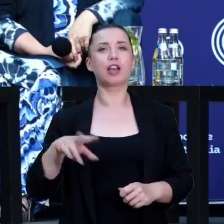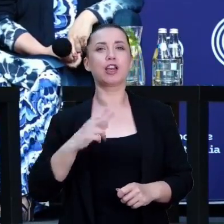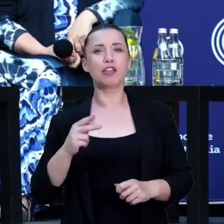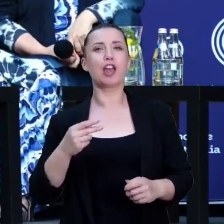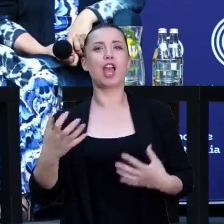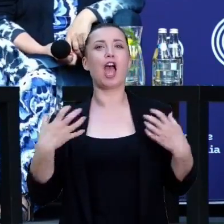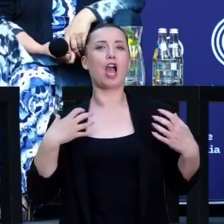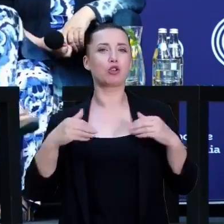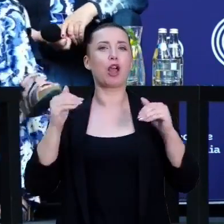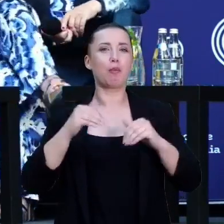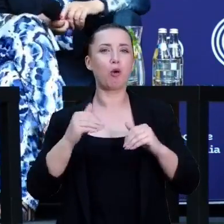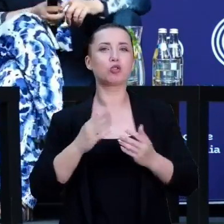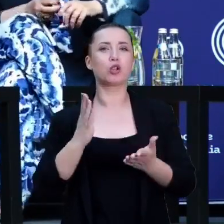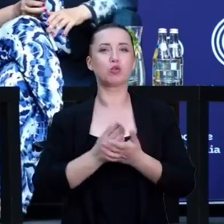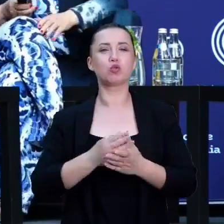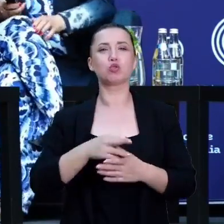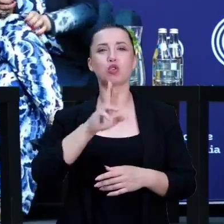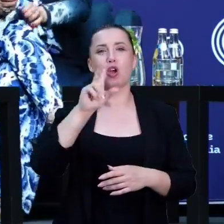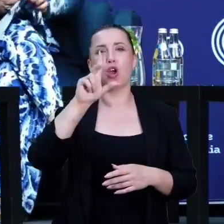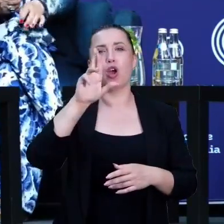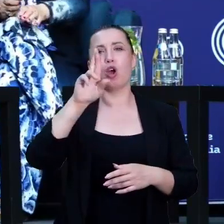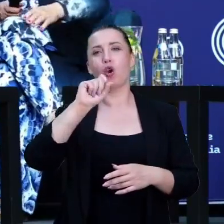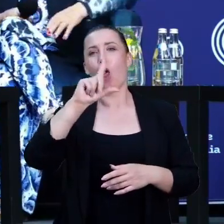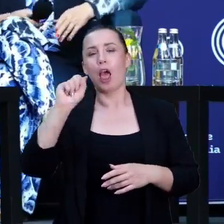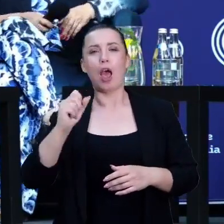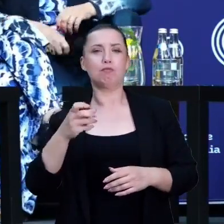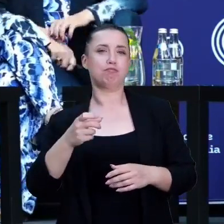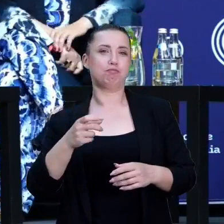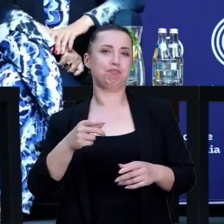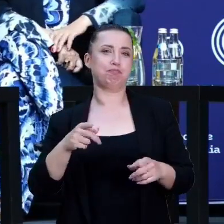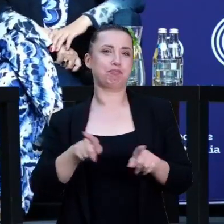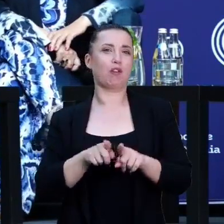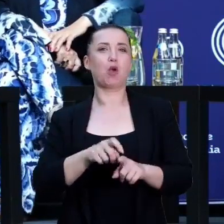babcie. I wtedy znowu się na nich rzucają